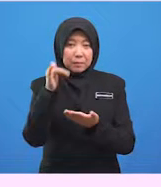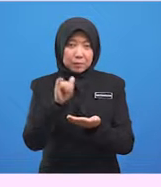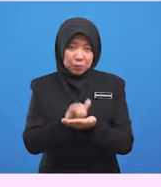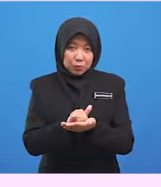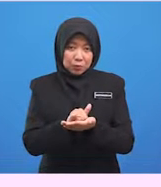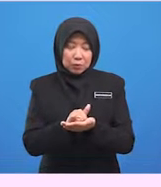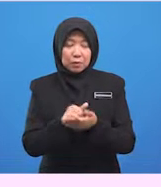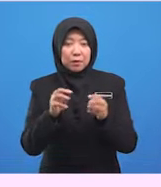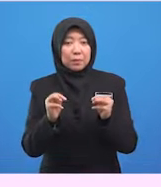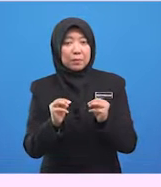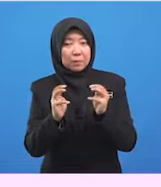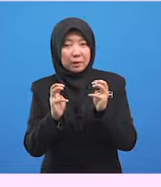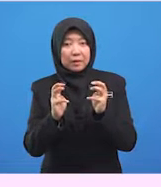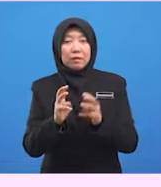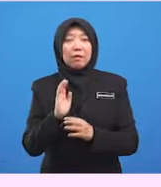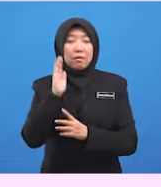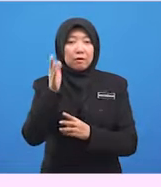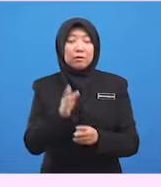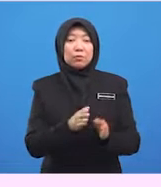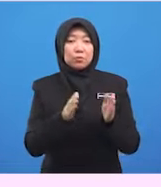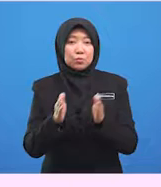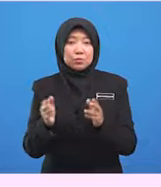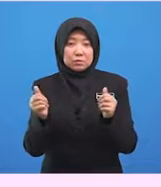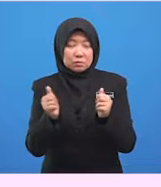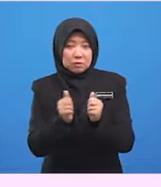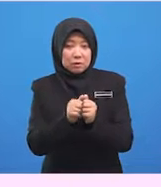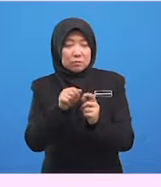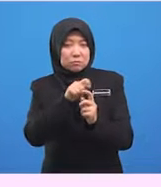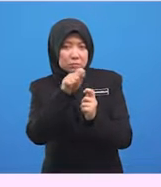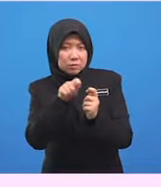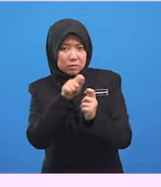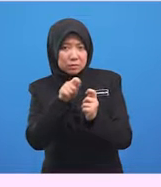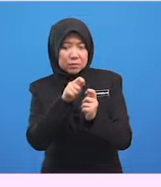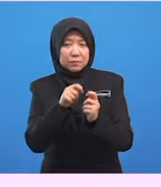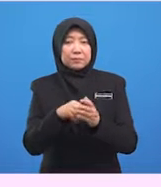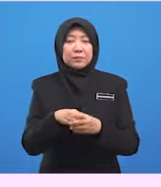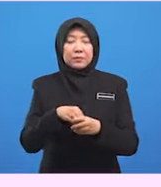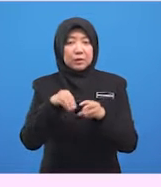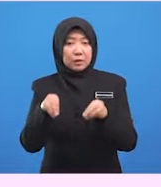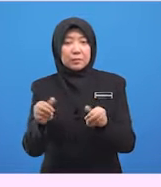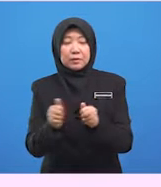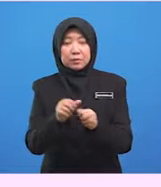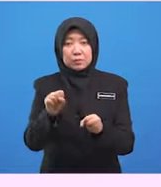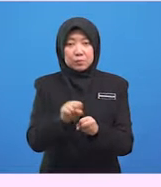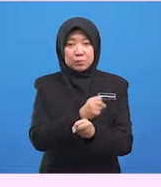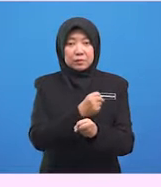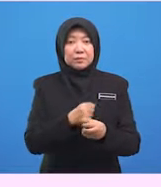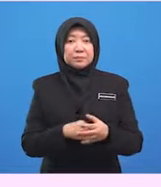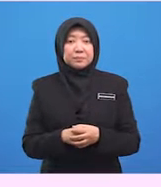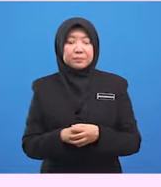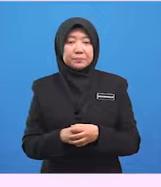itu mayat akan diuruskan dengan filipi setelah dikebumikan dengan sempurna